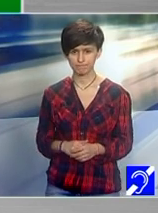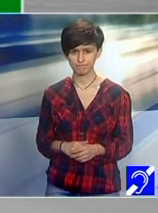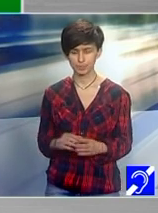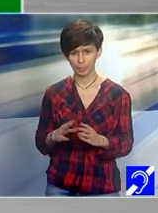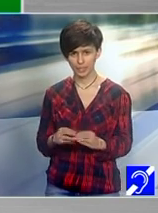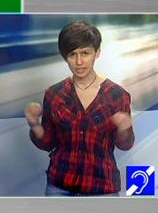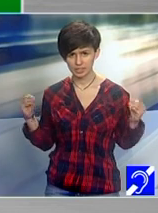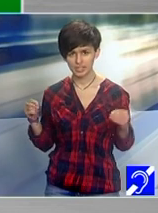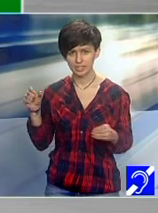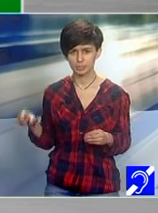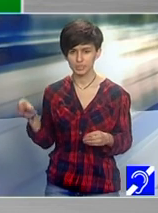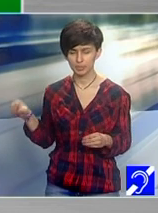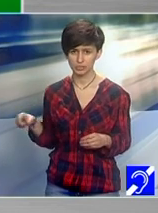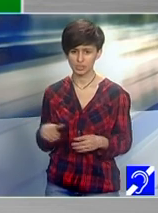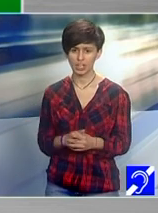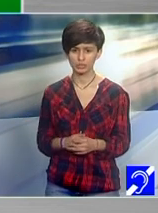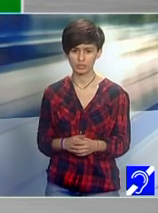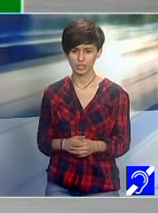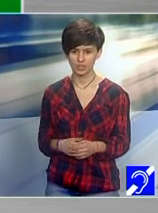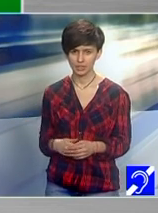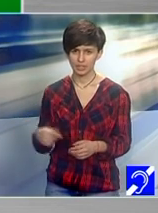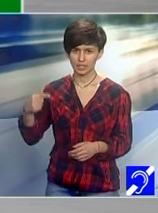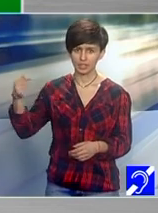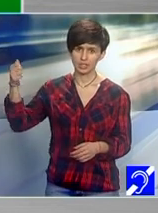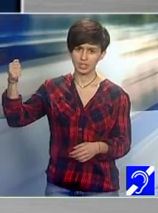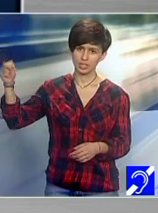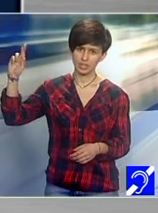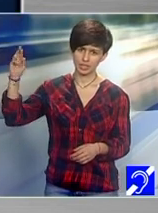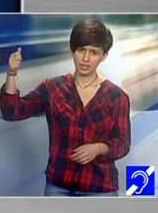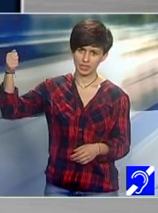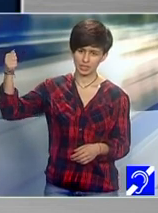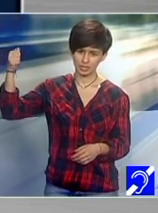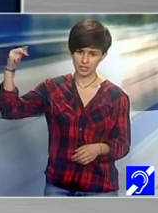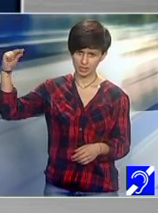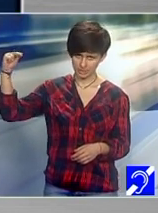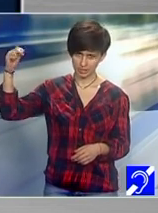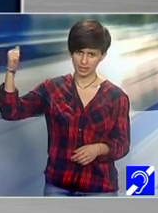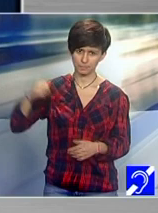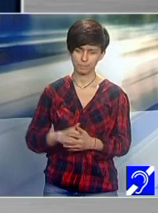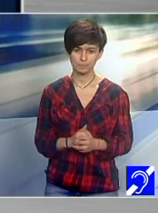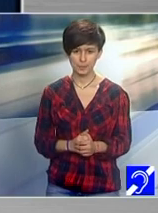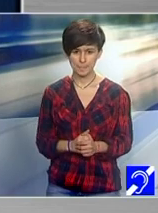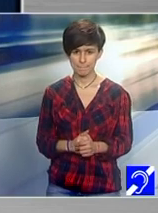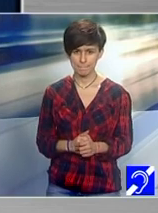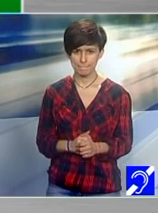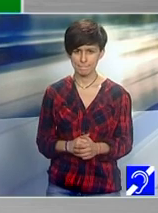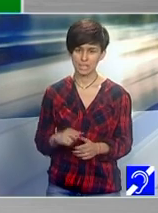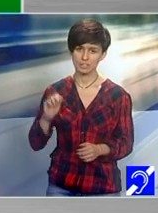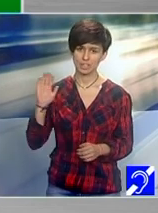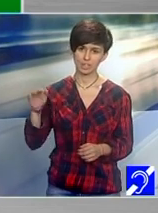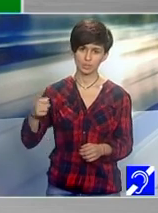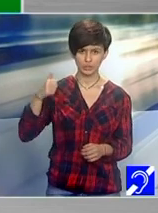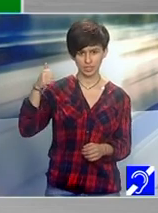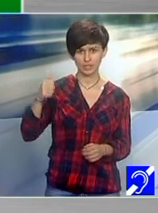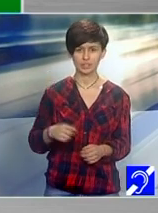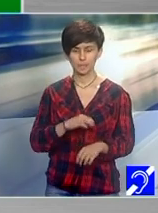este supra-solicitat. Garda de la finanțarea. Infecțioase. Finanțarea în general. Deci să ai doar un medic pe gardă și un rezident sau